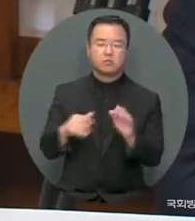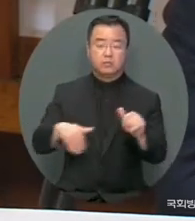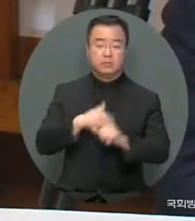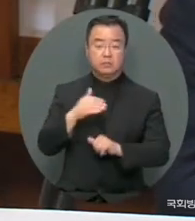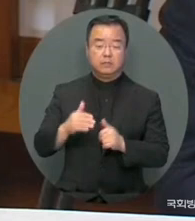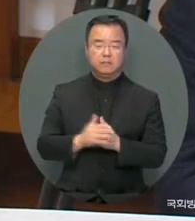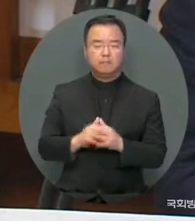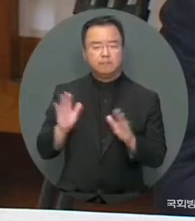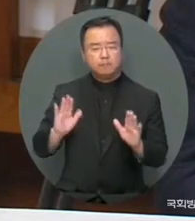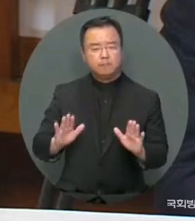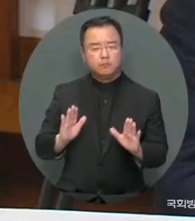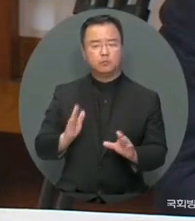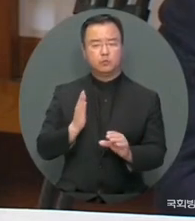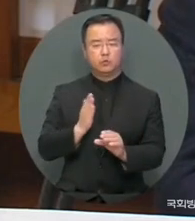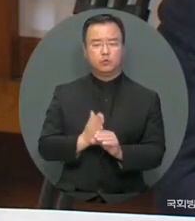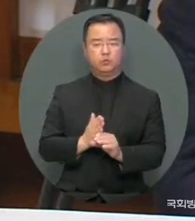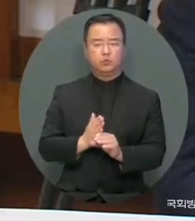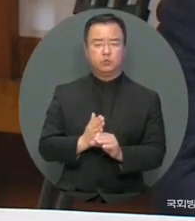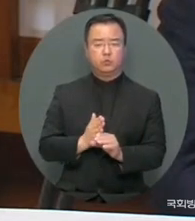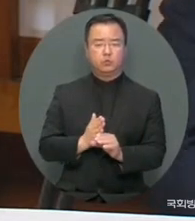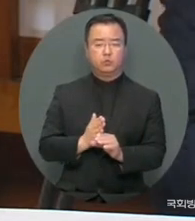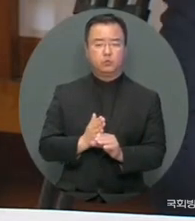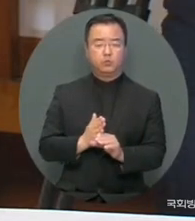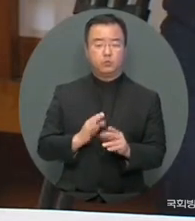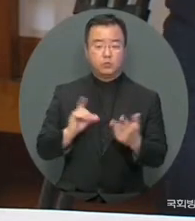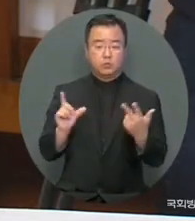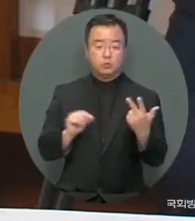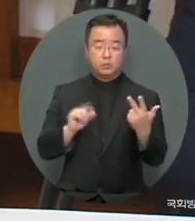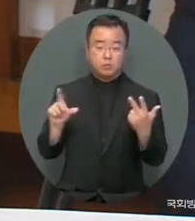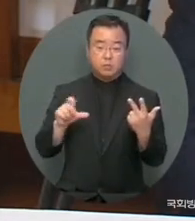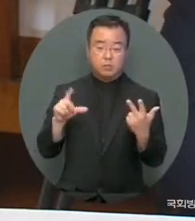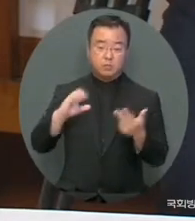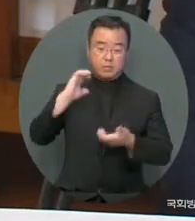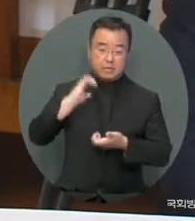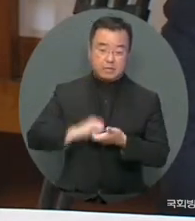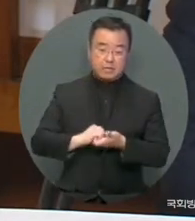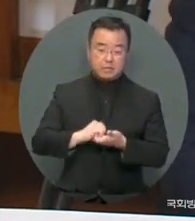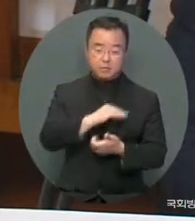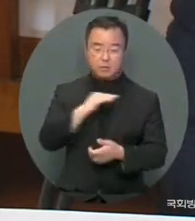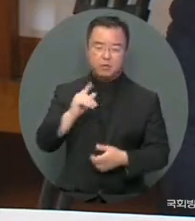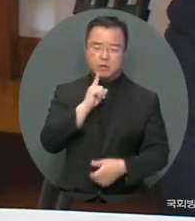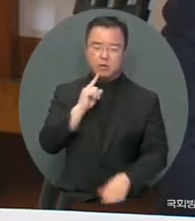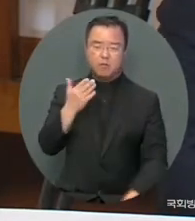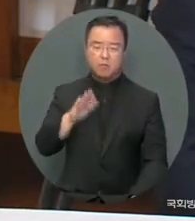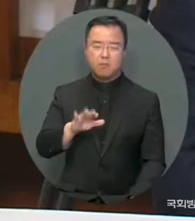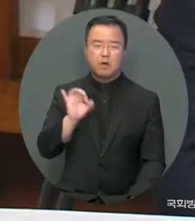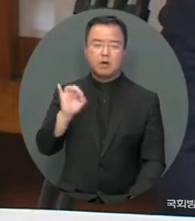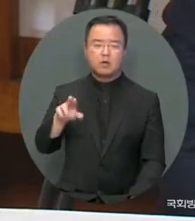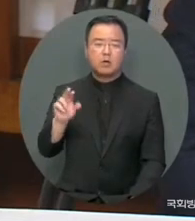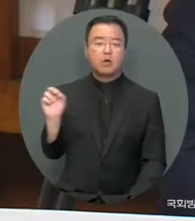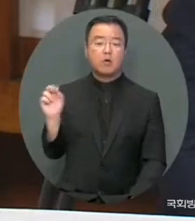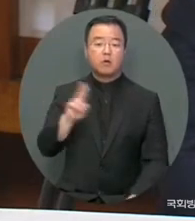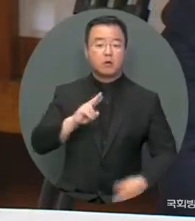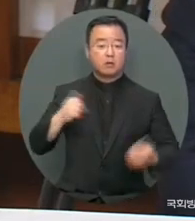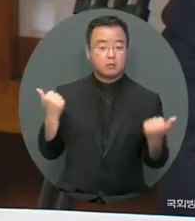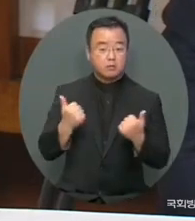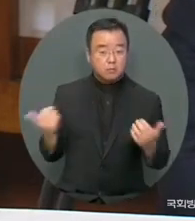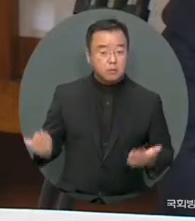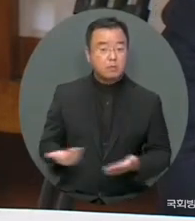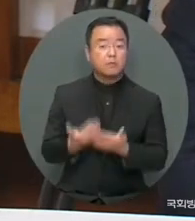이런 상황에서 그럼 15일 타임라인을 제시를 해주셨는데 여야 간 협상이 계속 진전이 안